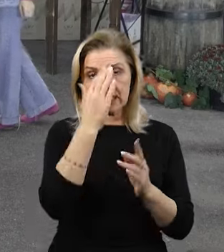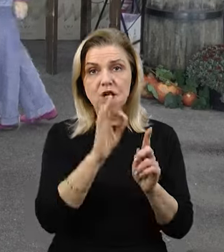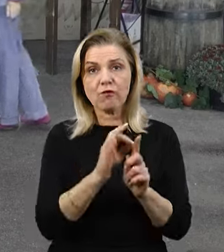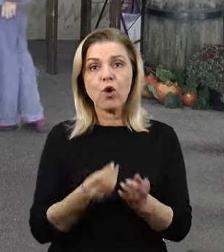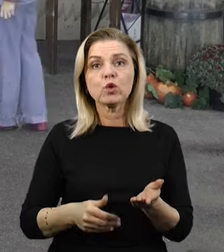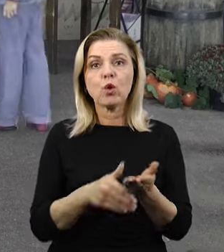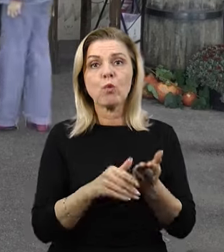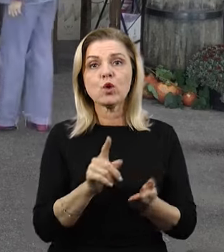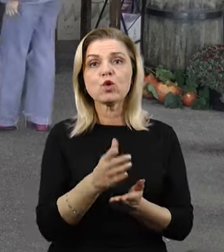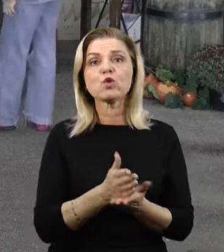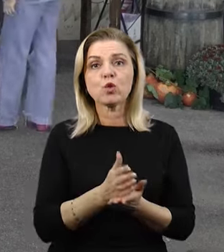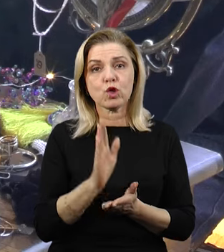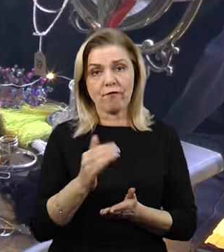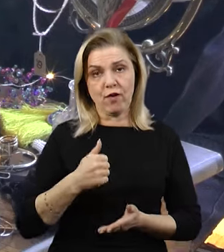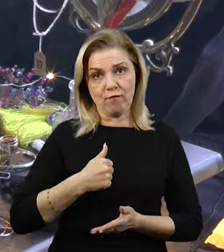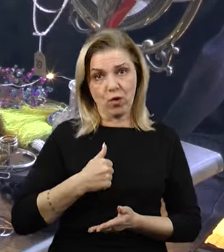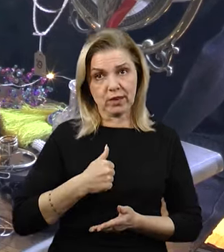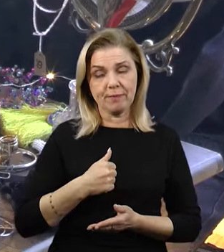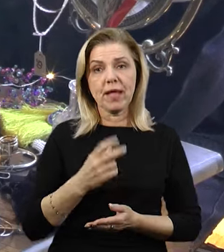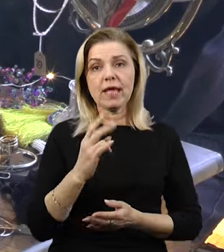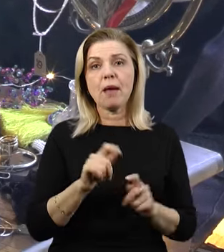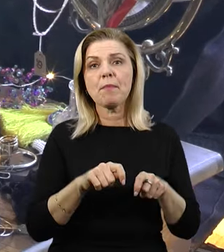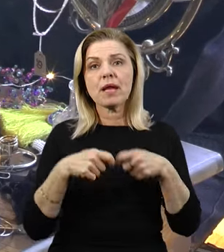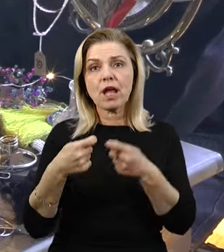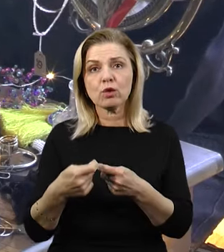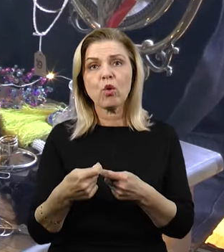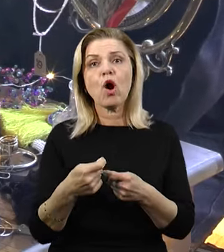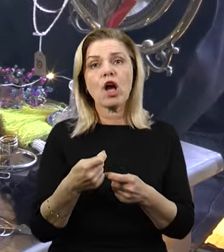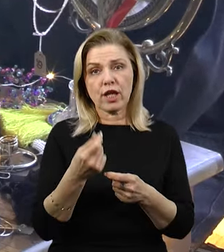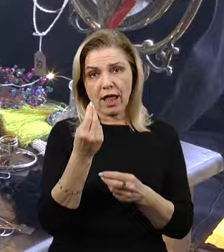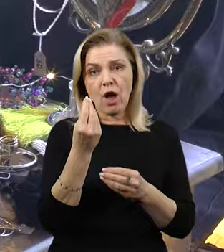Збройних силах України. На це підприємці передають 10-ту частину вирощених під